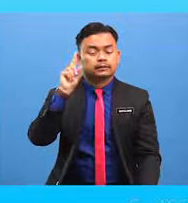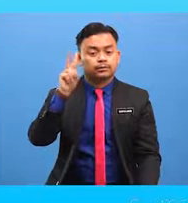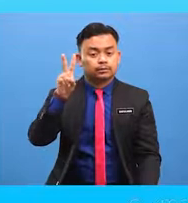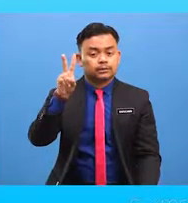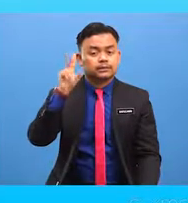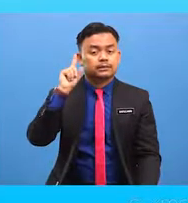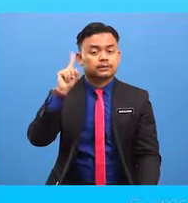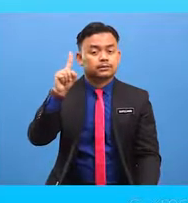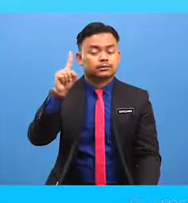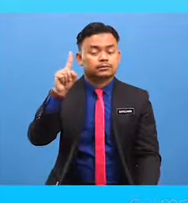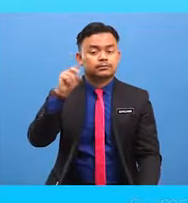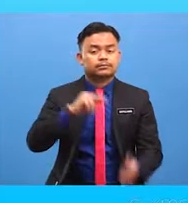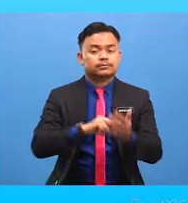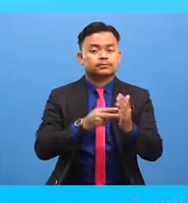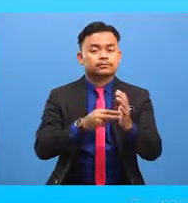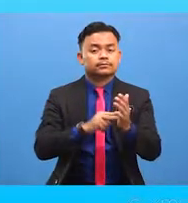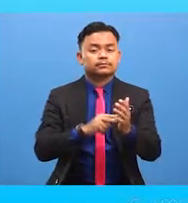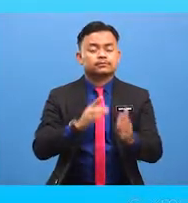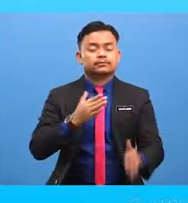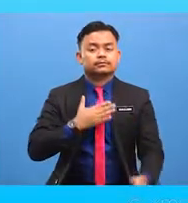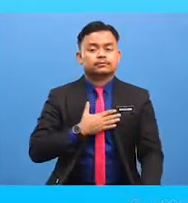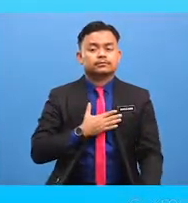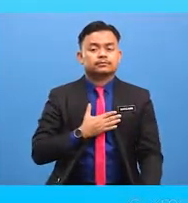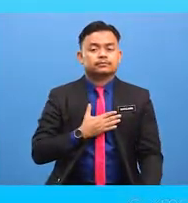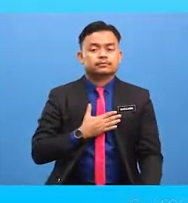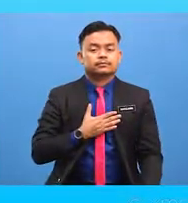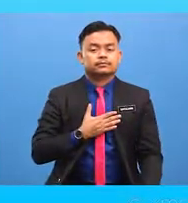3, 2, 1, kira sekarang.